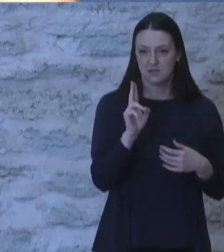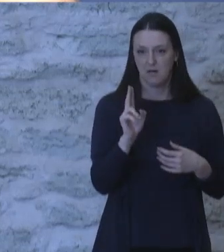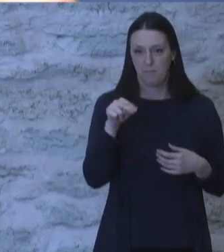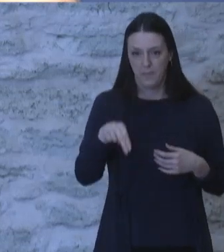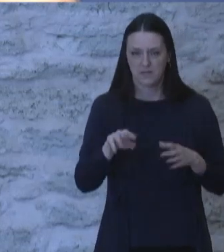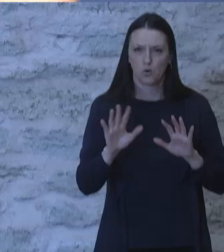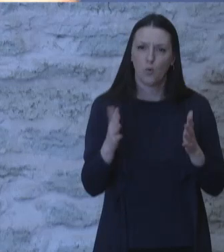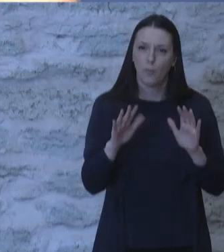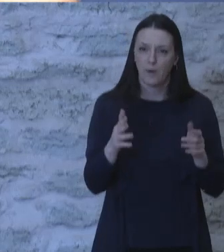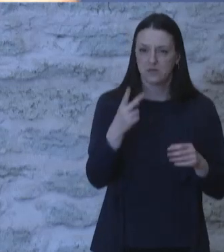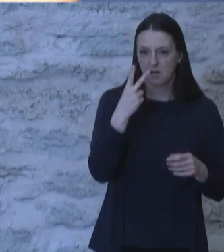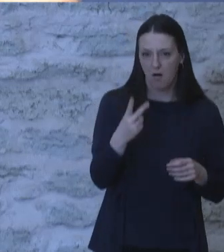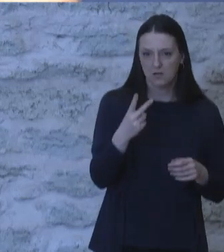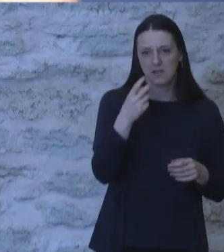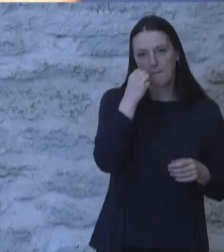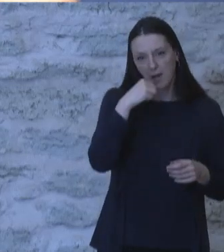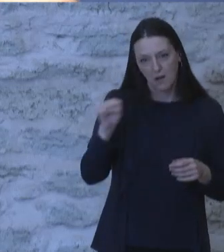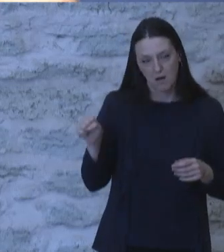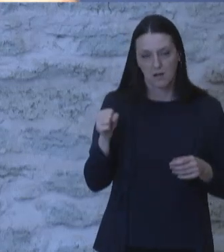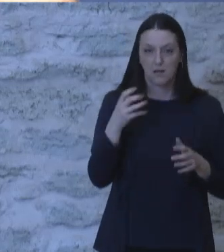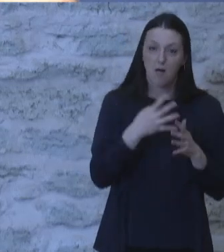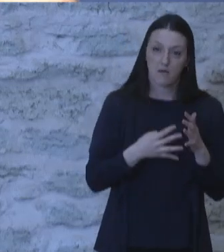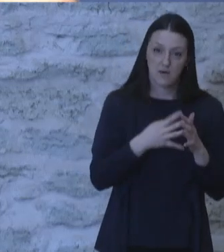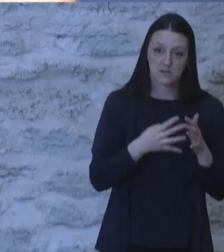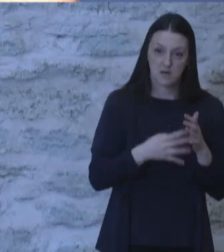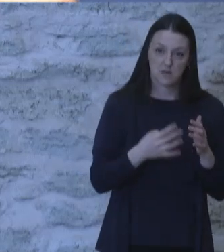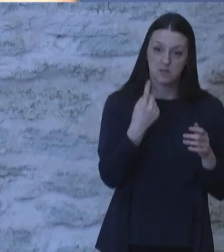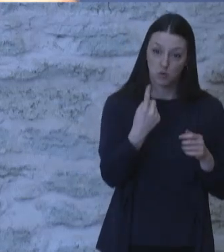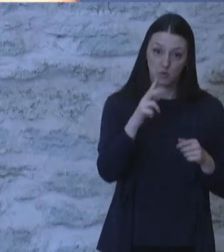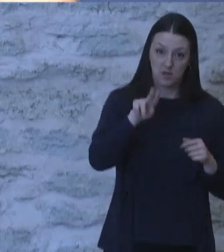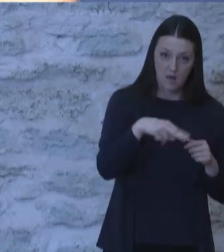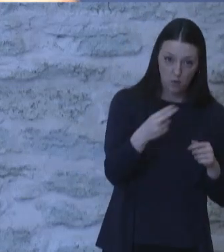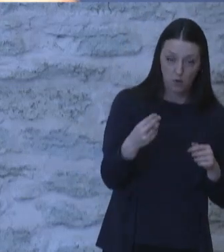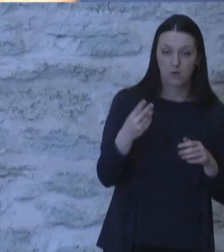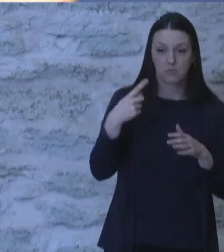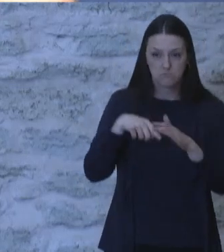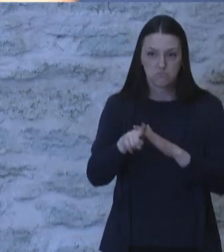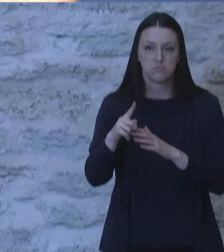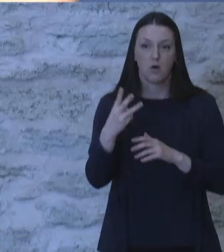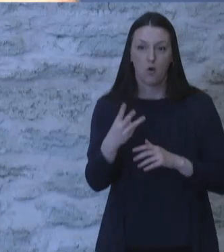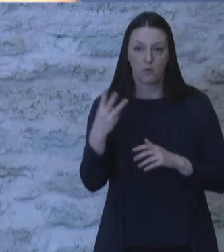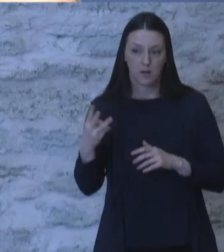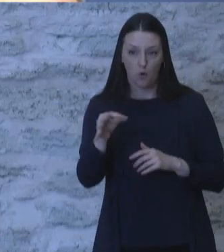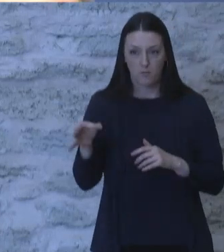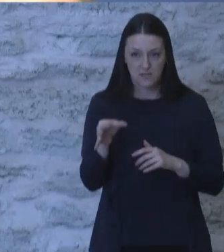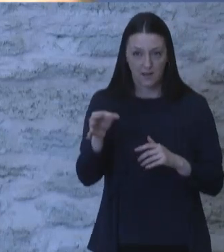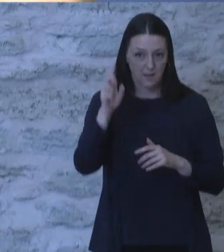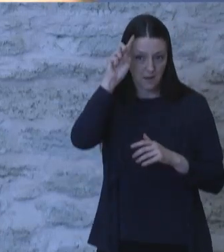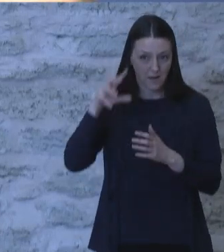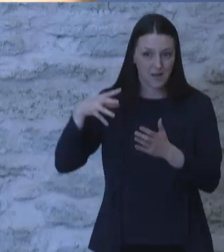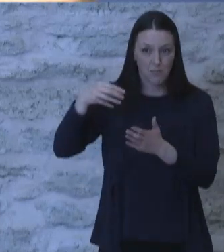Arvestades ühelt eurolt laekub 33 senti makse, siis